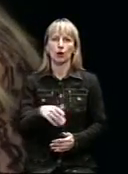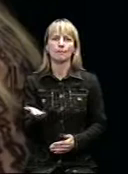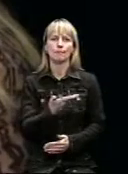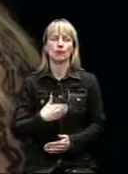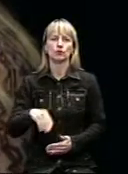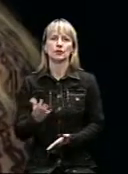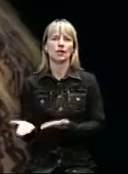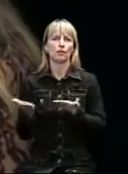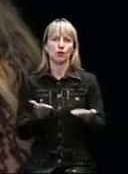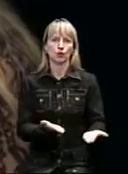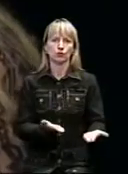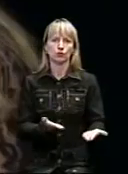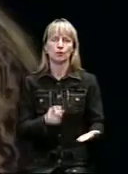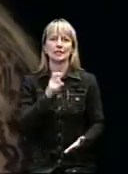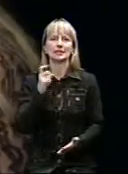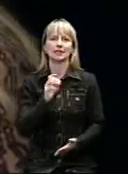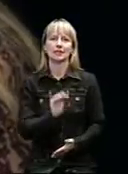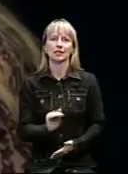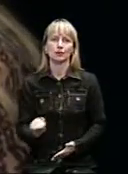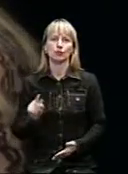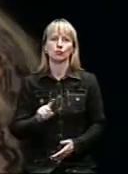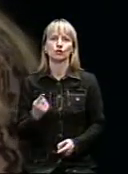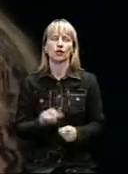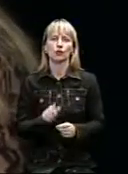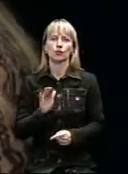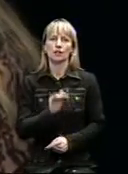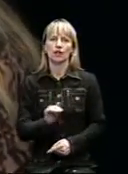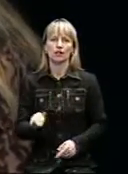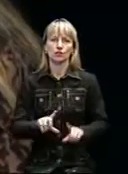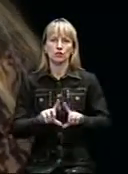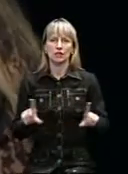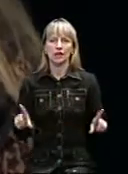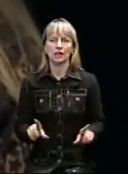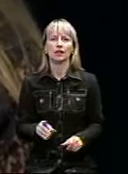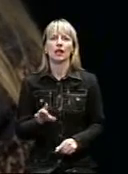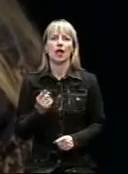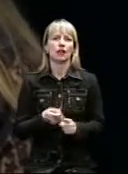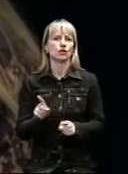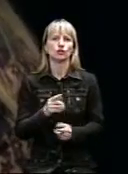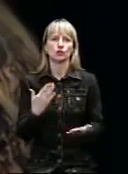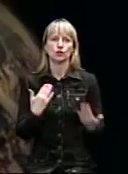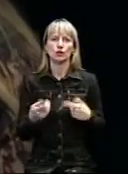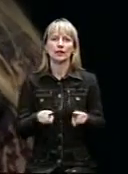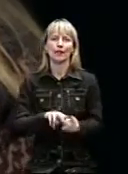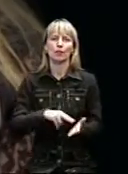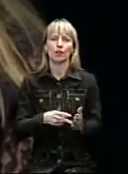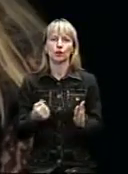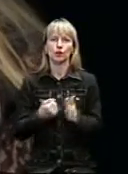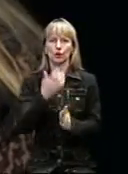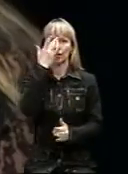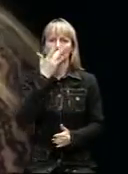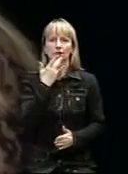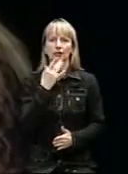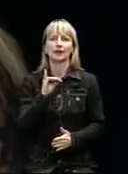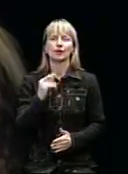усіх запрошуємо з дітьми, тому що це буде дитячий такий захід. Це що стосується таких планів до літа.